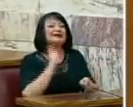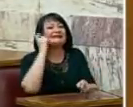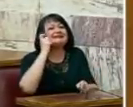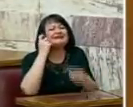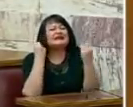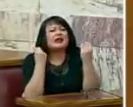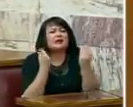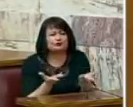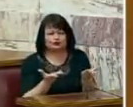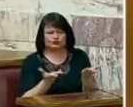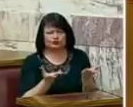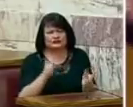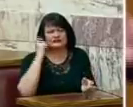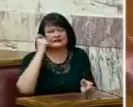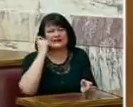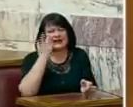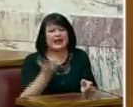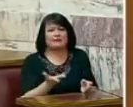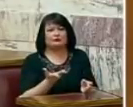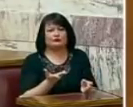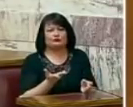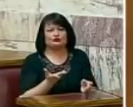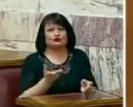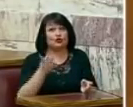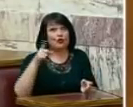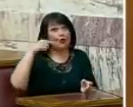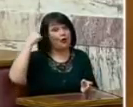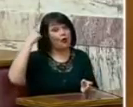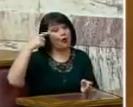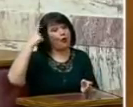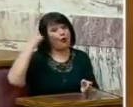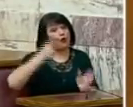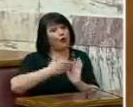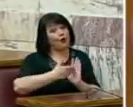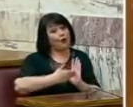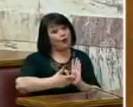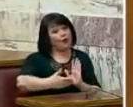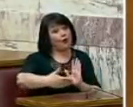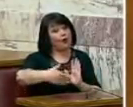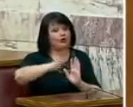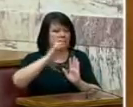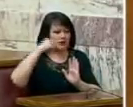Φαντάσου, τρίτο επεισόδιο του ονείρου, έτσι, τρίτο επεισόδιο του